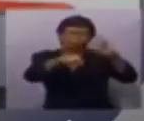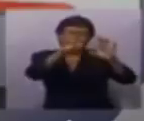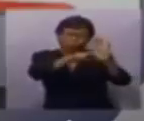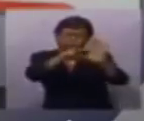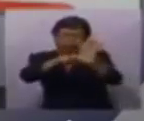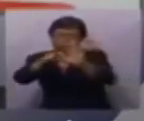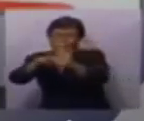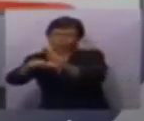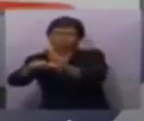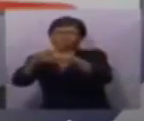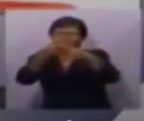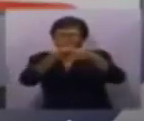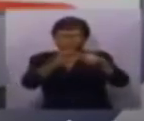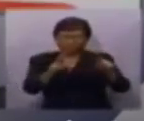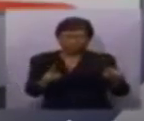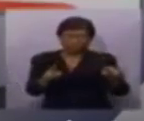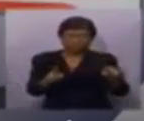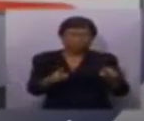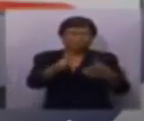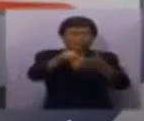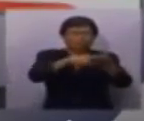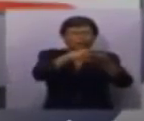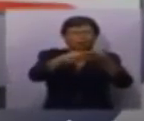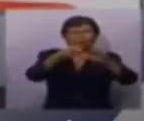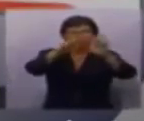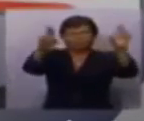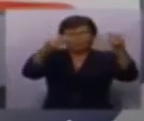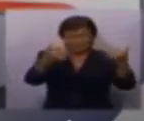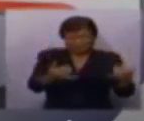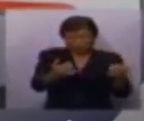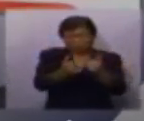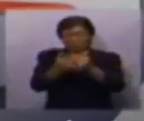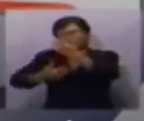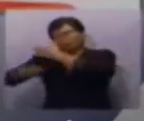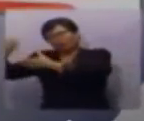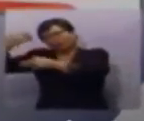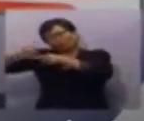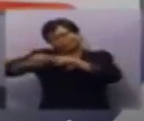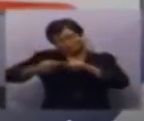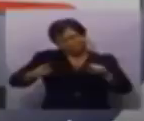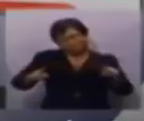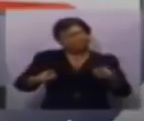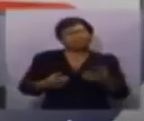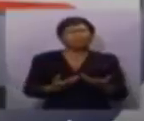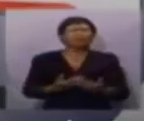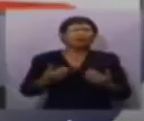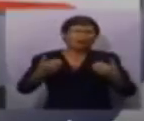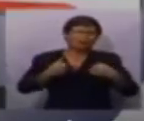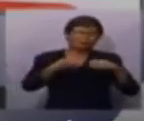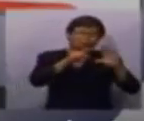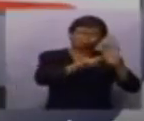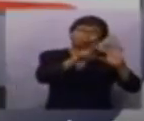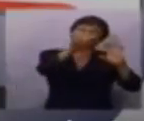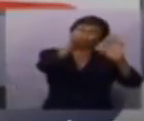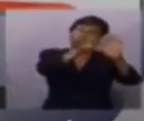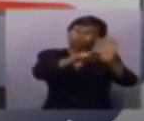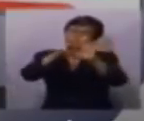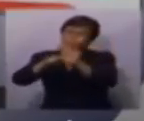saya membezakan pilihan raya pada kali ini dan pilihan raya yang lalu. Selain pada dua kursi utama